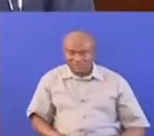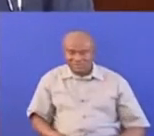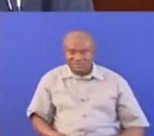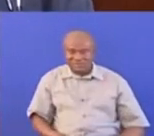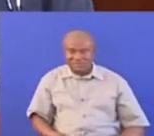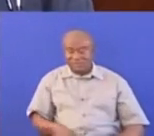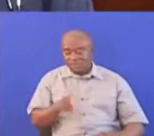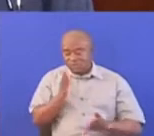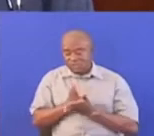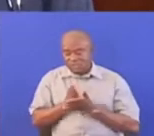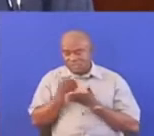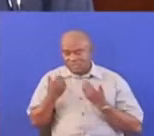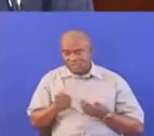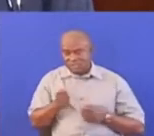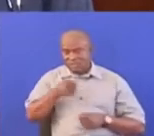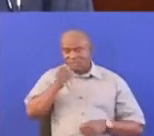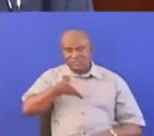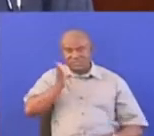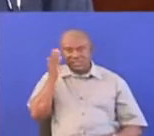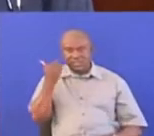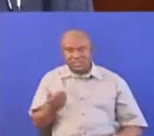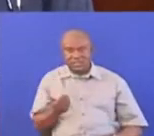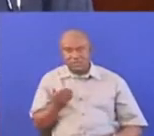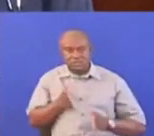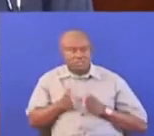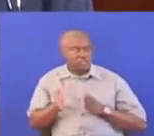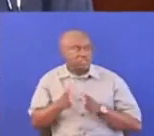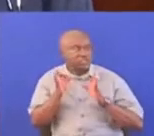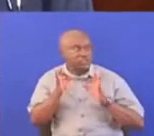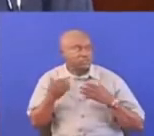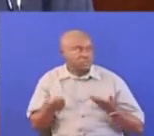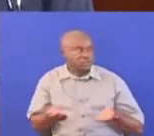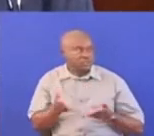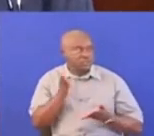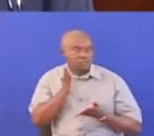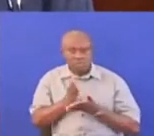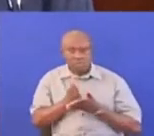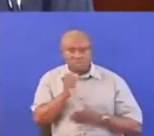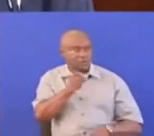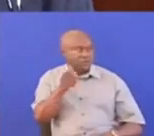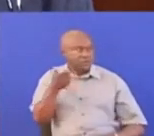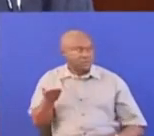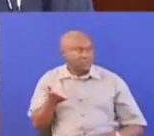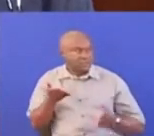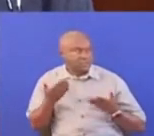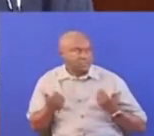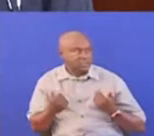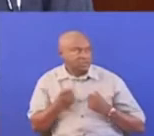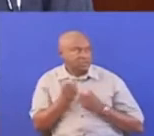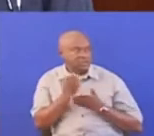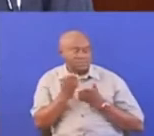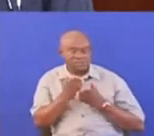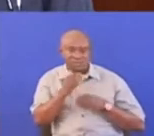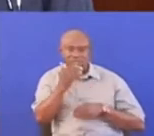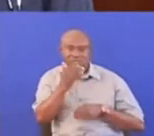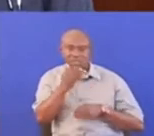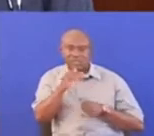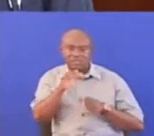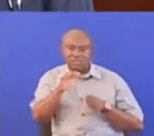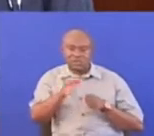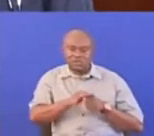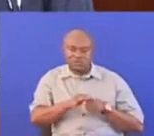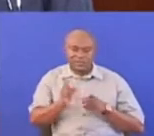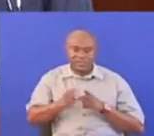kweli naipongeza serikali, umekuja na njia nzuri ya kuhakikisha kwamba wananchi sasa watakuwa na sehemu ya kutumia, lakini pia